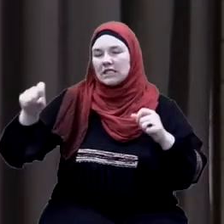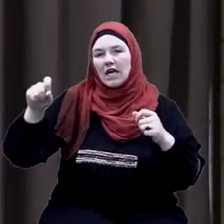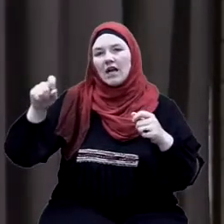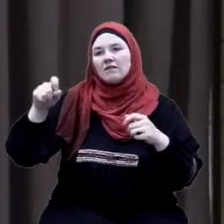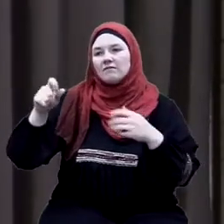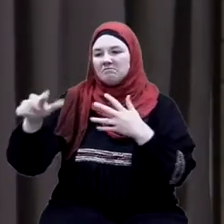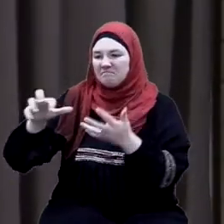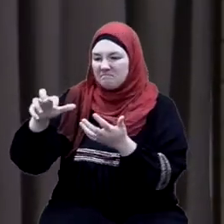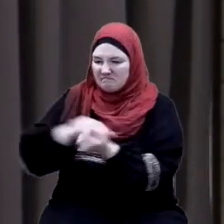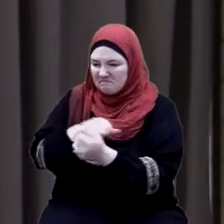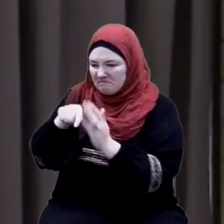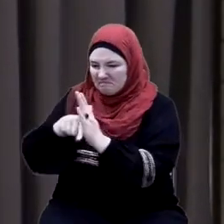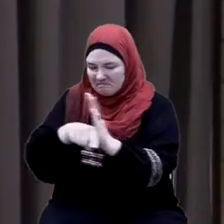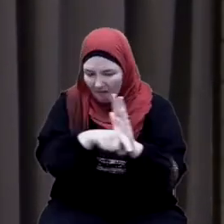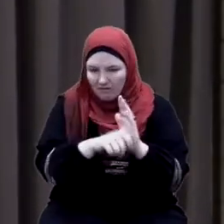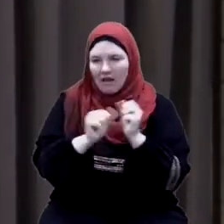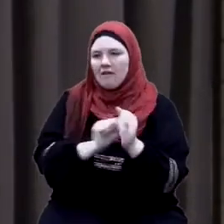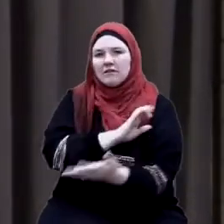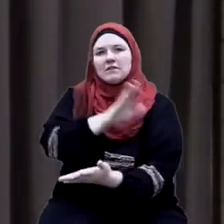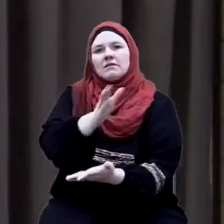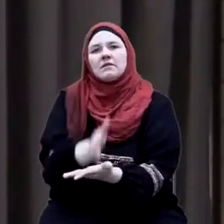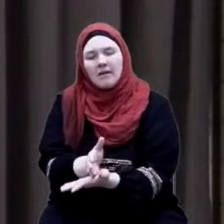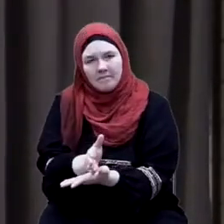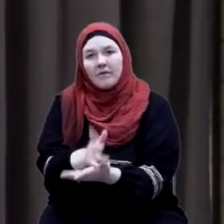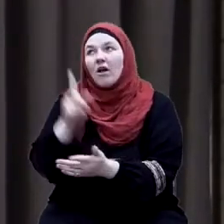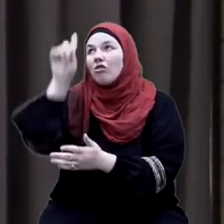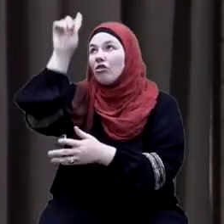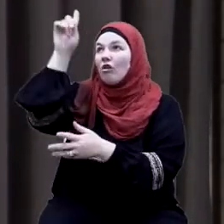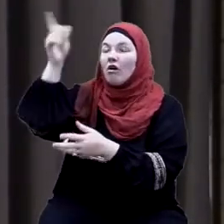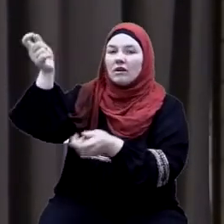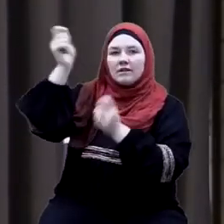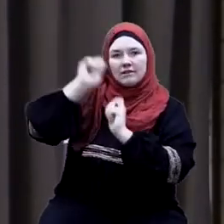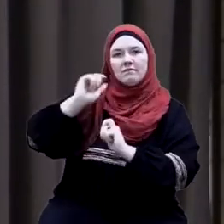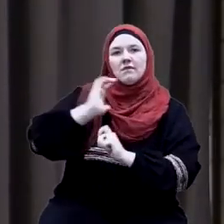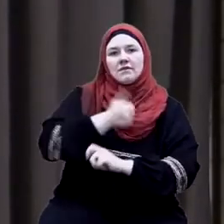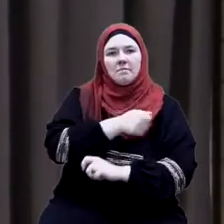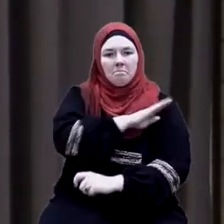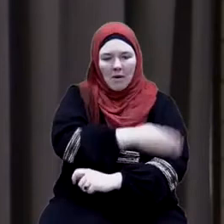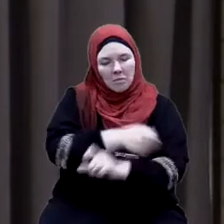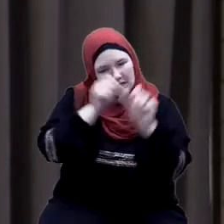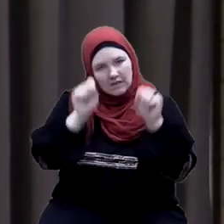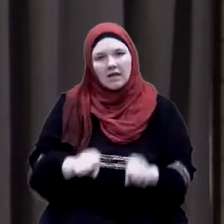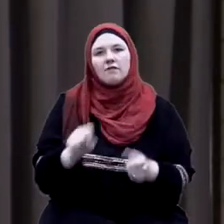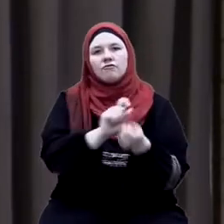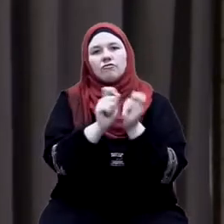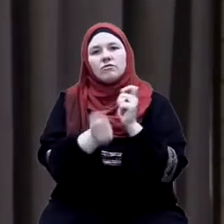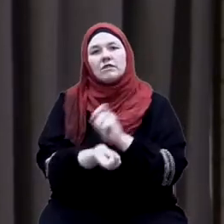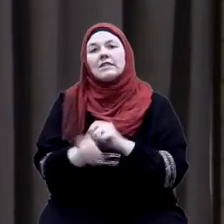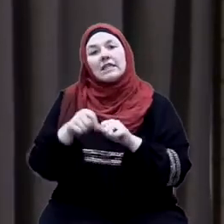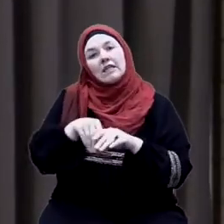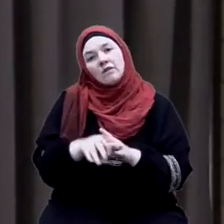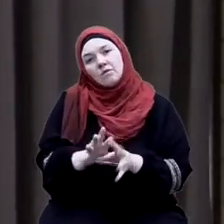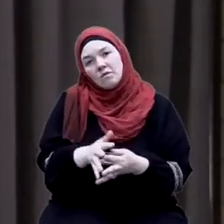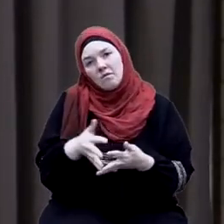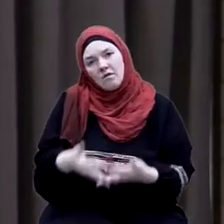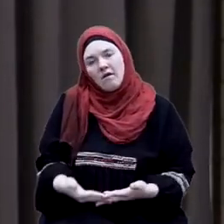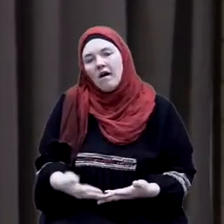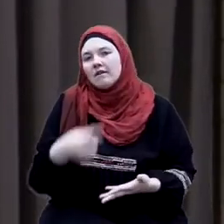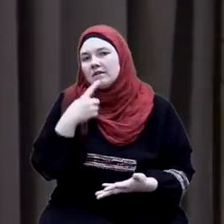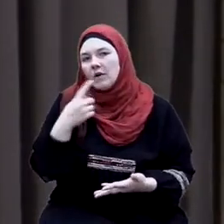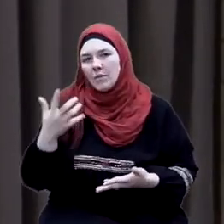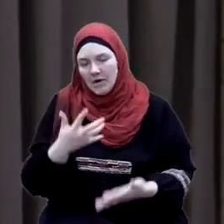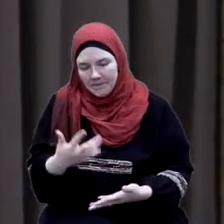and entrusted us. Allah subhanahu wa ta'ala tells us in the Quran, إِنَّا عَرَضْنَا الْأَمَانَةَ عَلَى السَّمَاوَاتِ